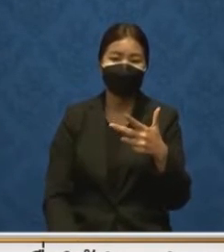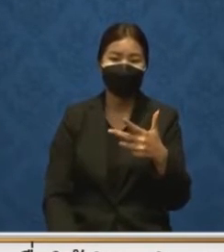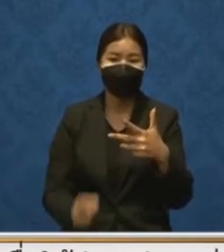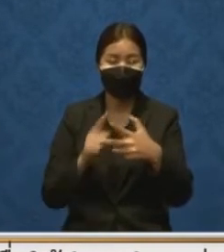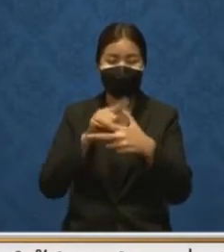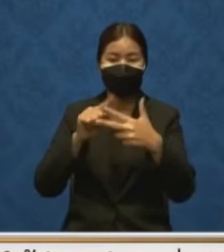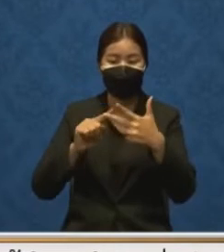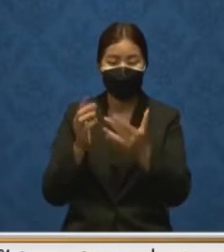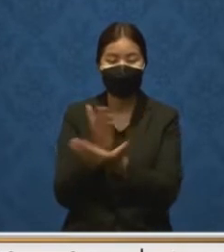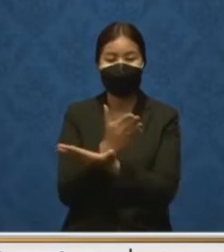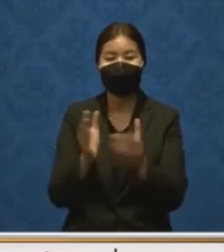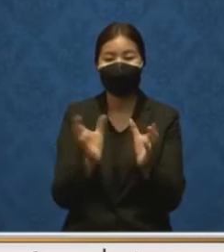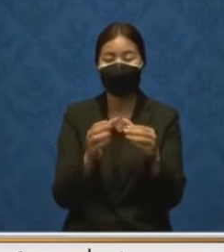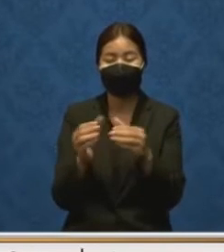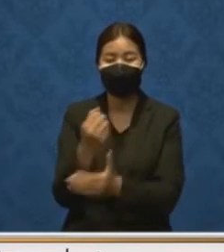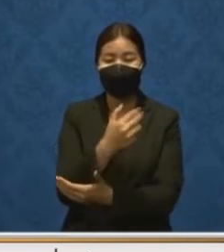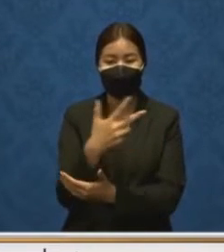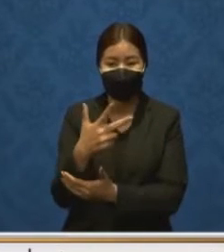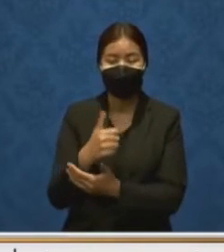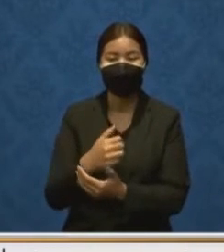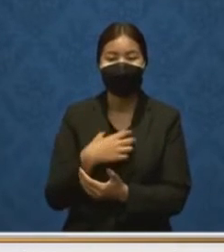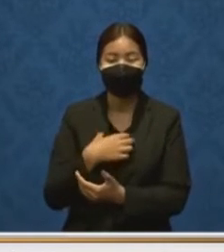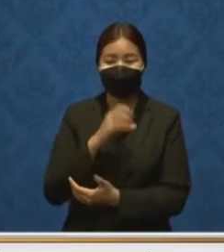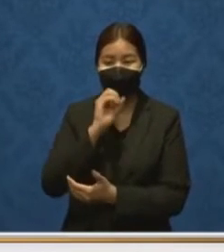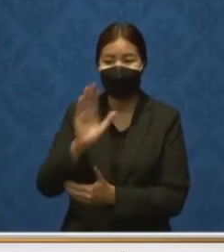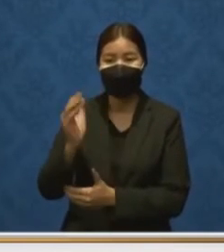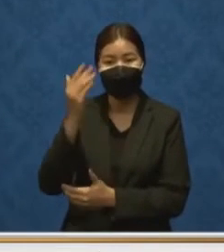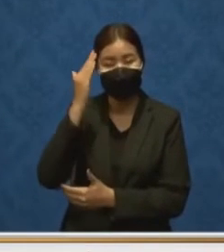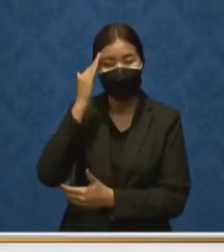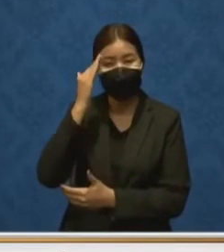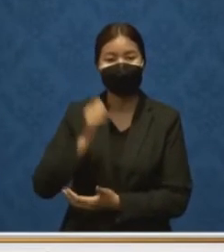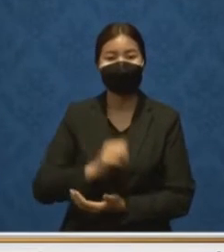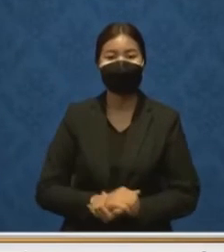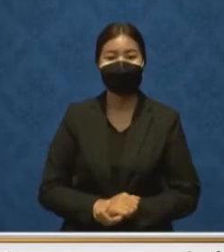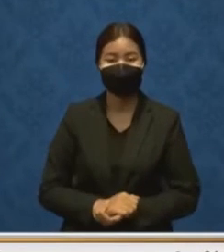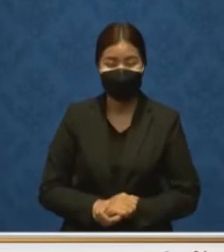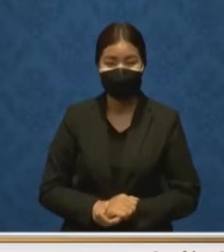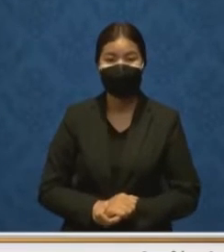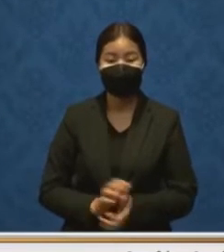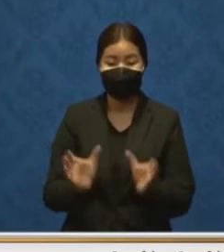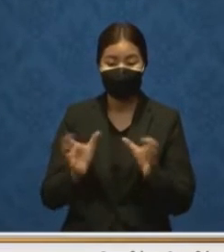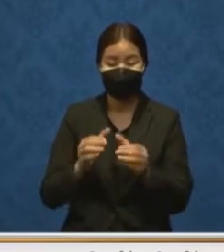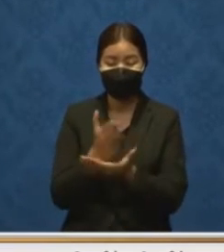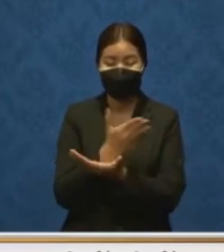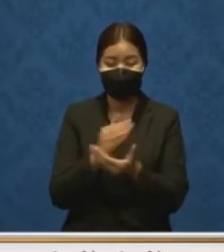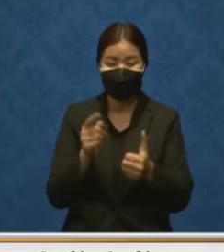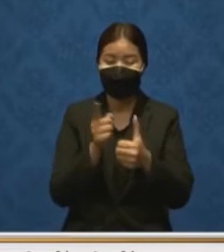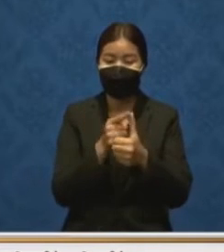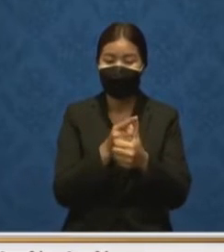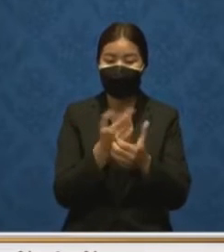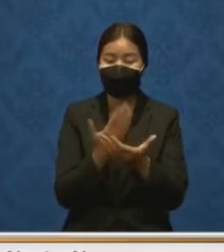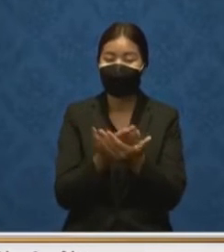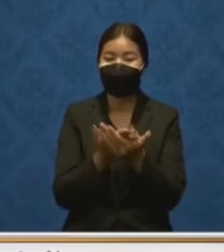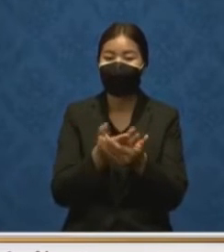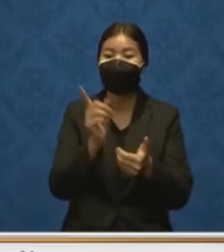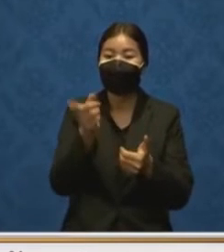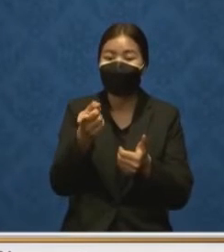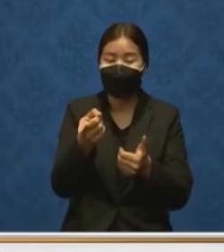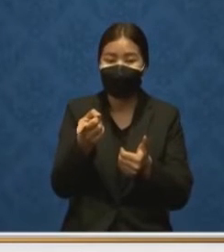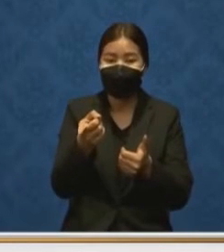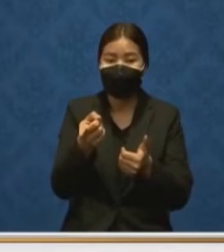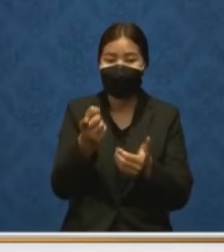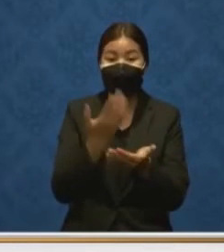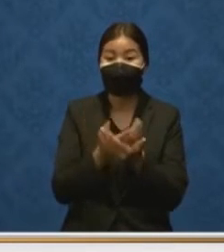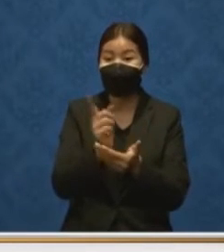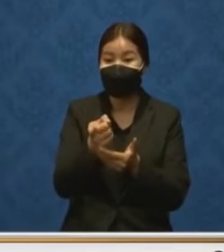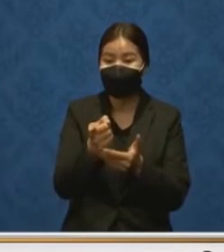คอสิงที่ขออนิญาตที่จะกราบเรีนต่อท่านประทานครับกลุมที่ราคาคงเดิมที่เราสามารถตรงไ